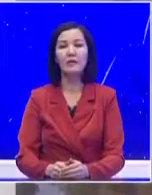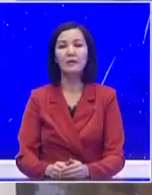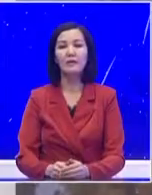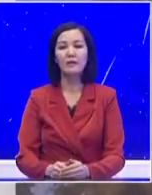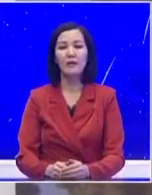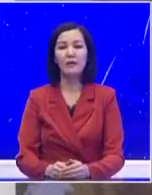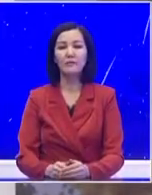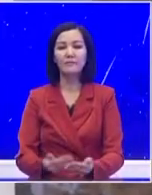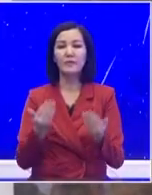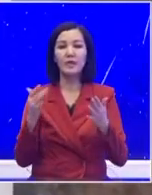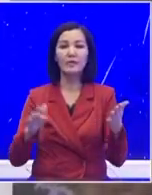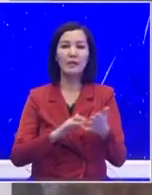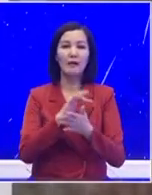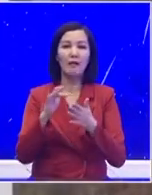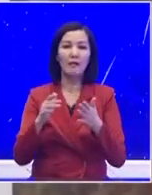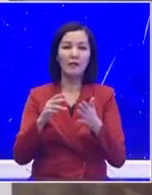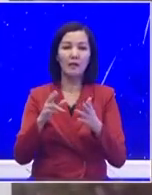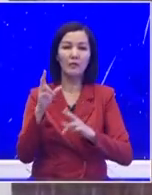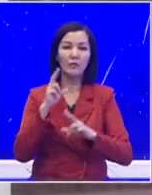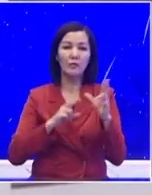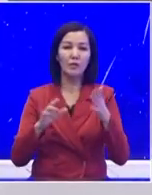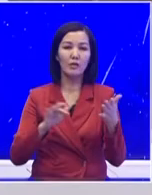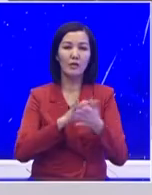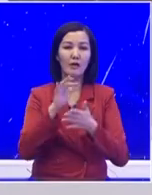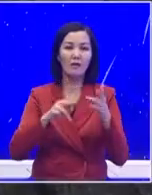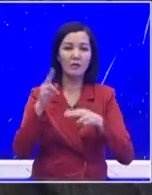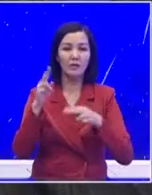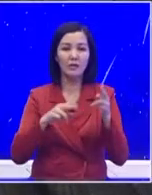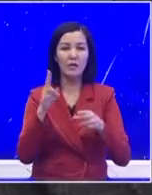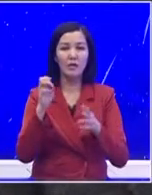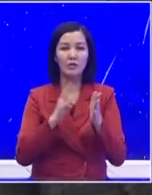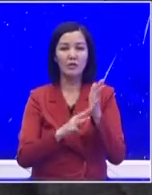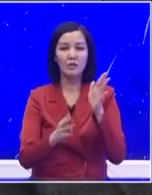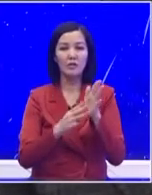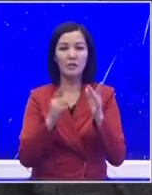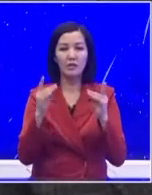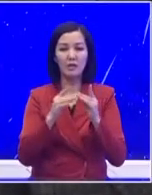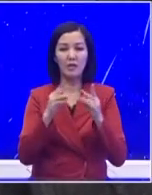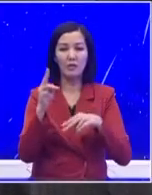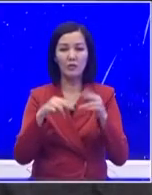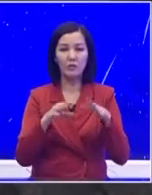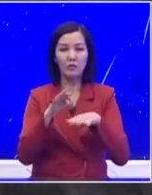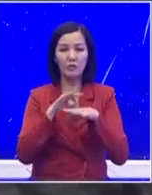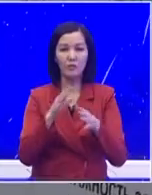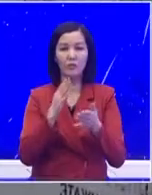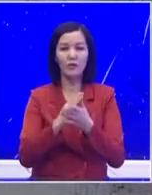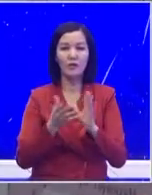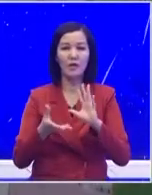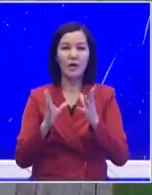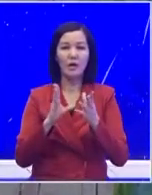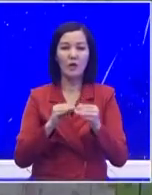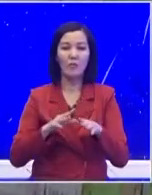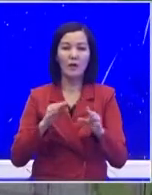В плане есть. Қазір шаһарда студенттер қалашығы салынып жатыр. 288 орындық жатақхана құрылысы қызу жүргізілуде. Аумағының